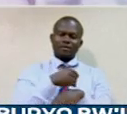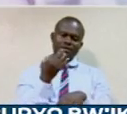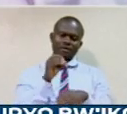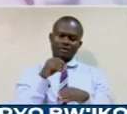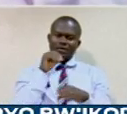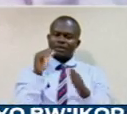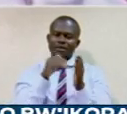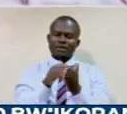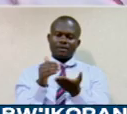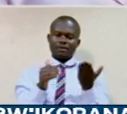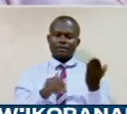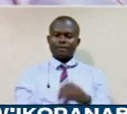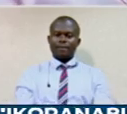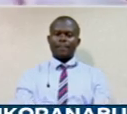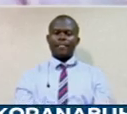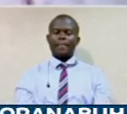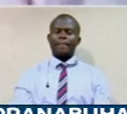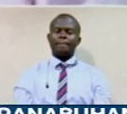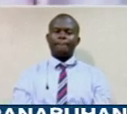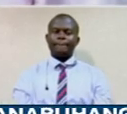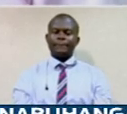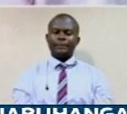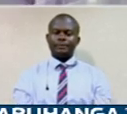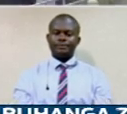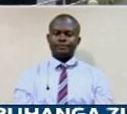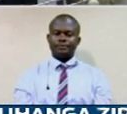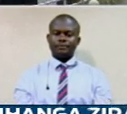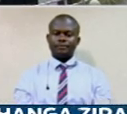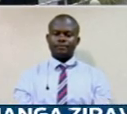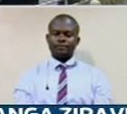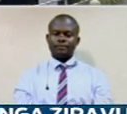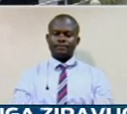kujurira. Calixte Kabiruka, Televiziyo y'u Rwanda mu karere ka Nyanza.